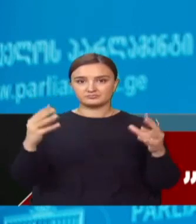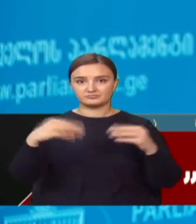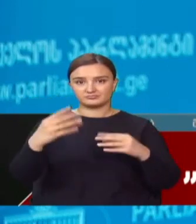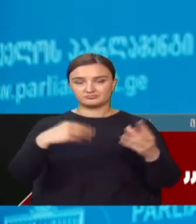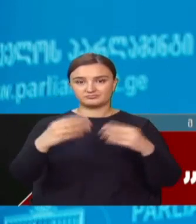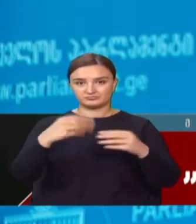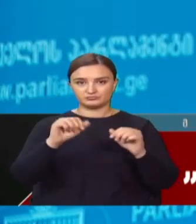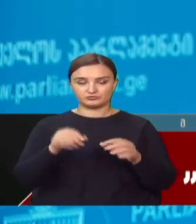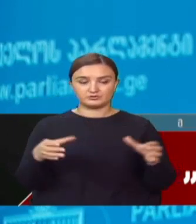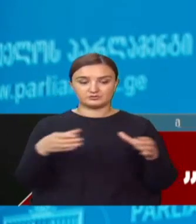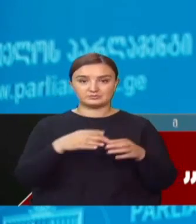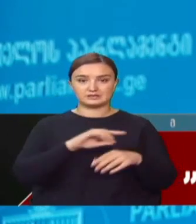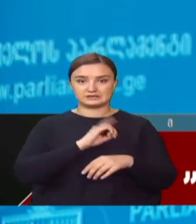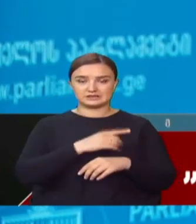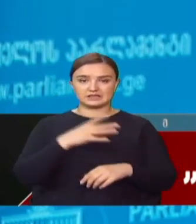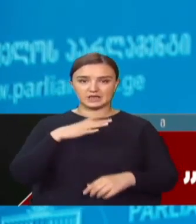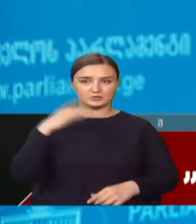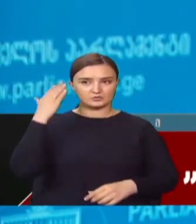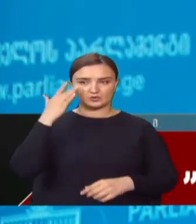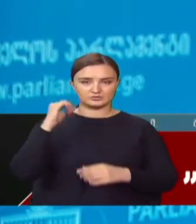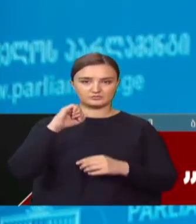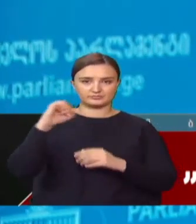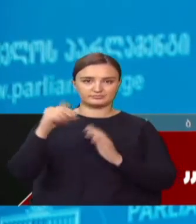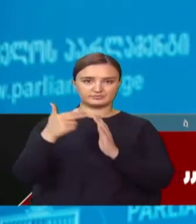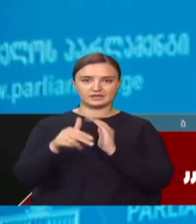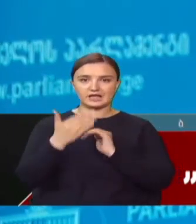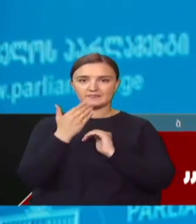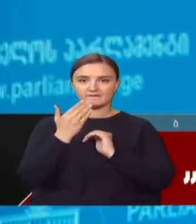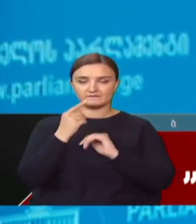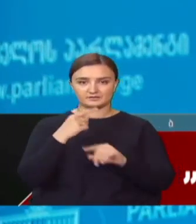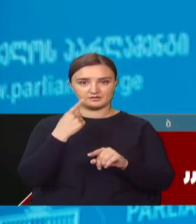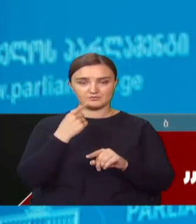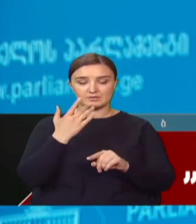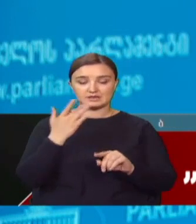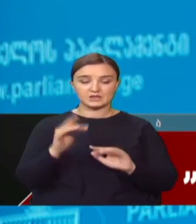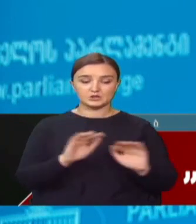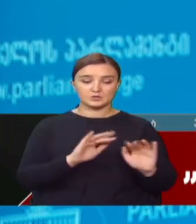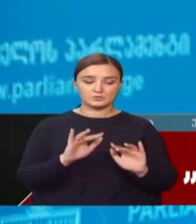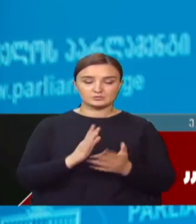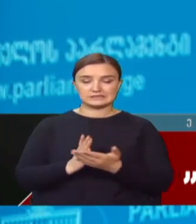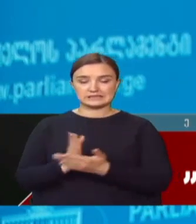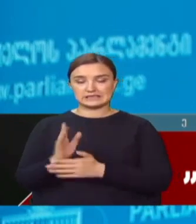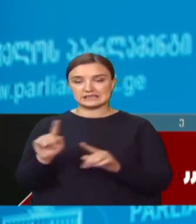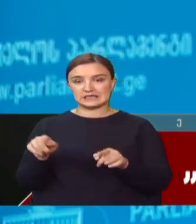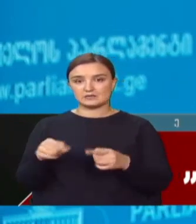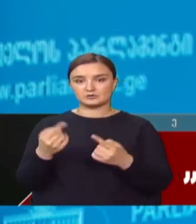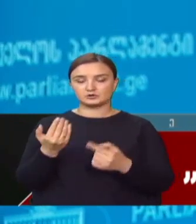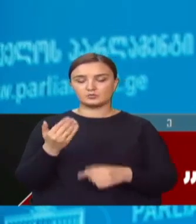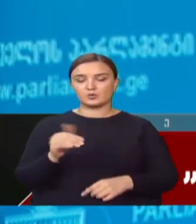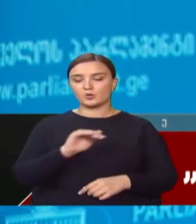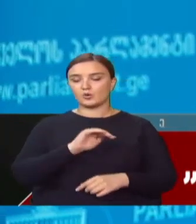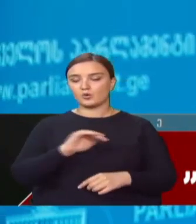ოცნების დამარცხება, როგორც ოპოზიციაში განმარტავენ ერთიანი ნაციონალური მოძრაობის და სტრატეგია აღმაშენებლის